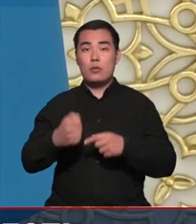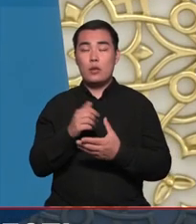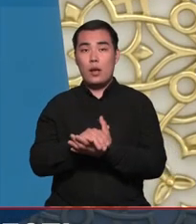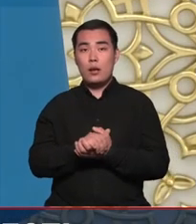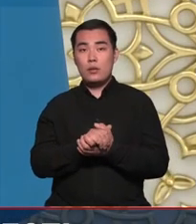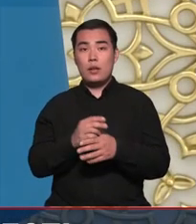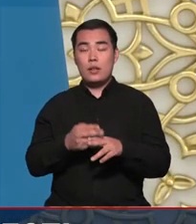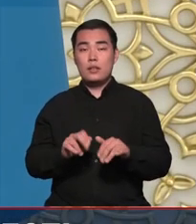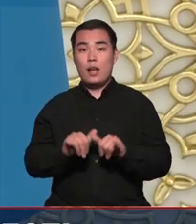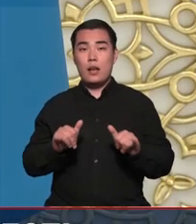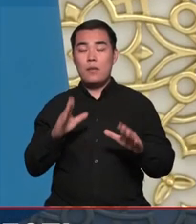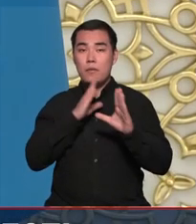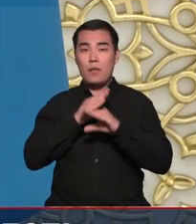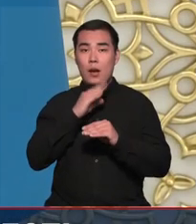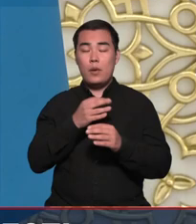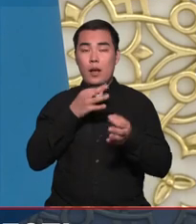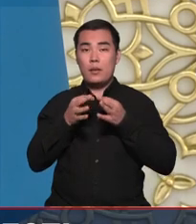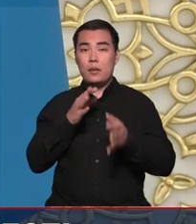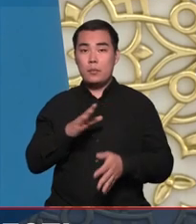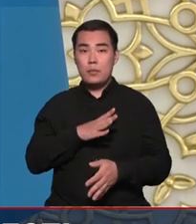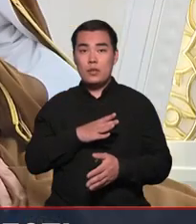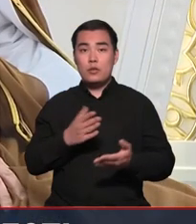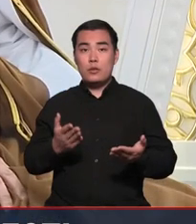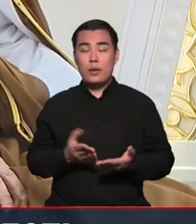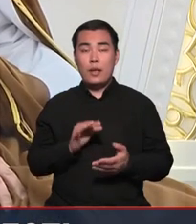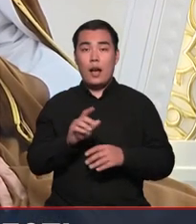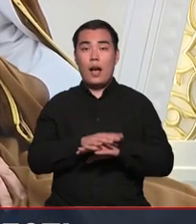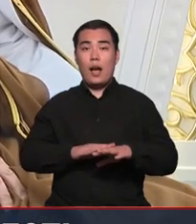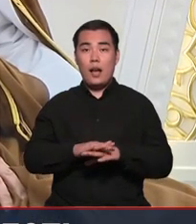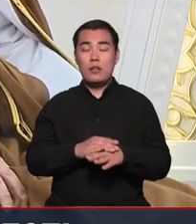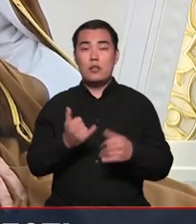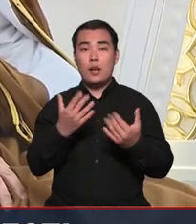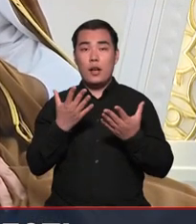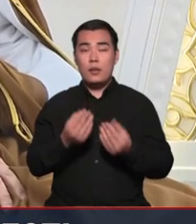байланыстарда нығайту перспективаларын талқылады. Өңірлік және халықаралық күн